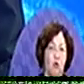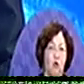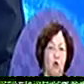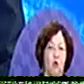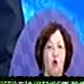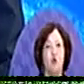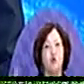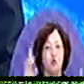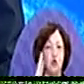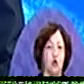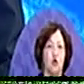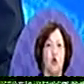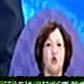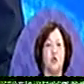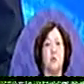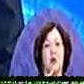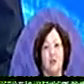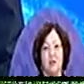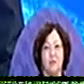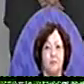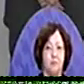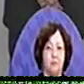зохиолч Үлзий Баяр тодорсон байна.